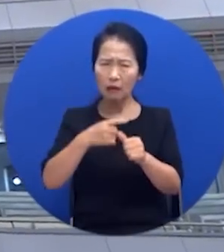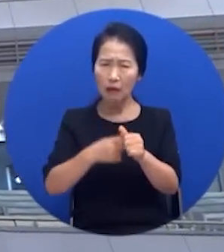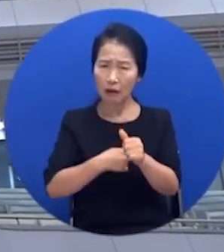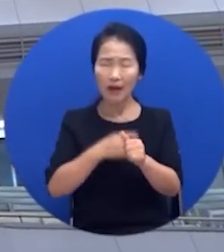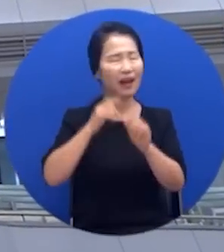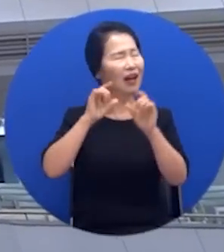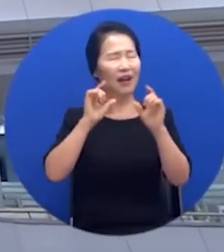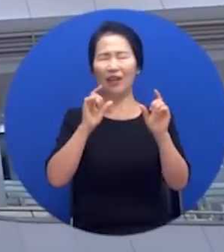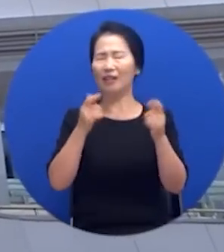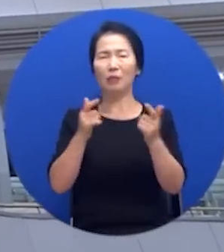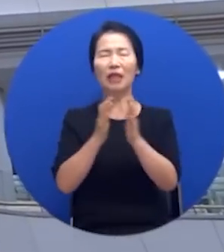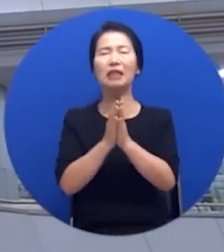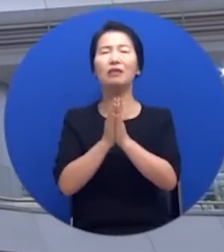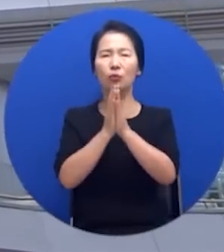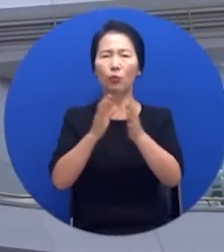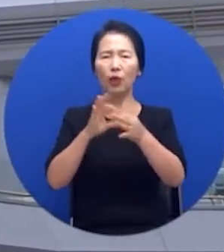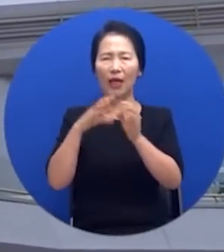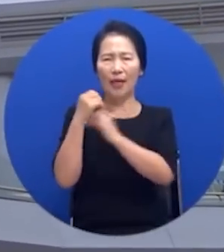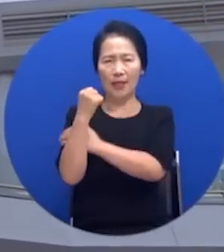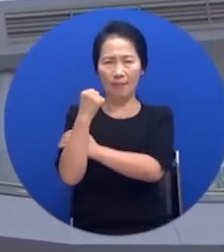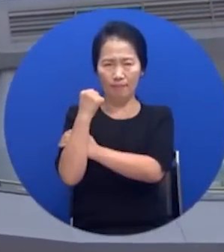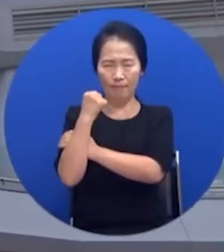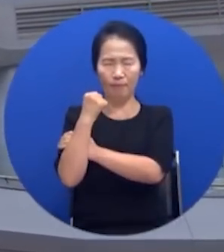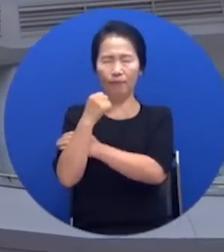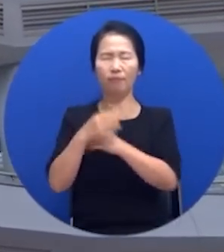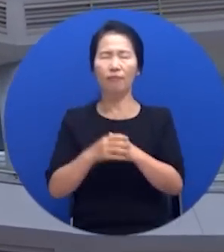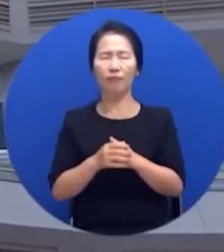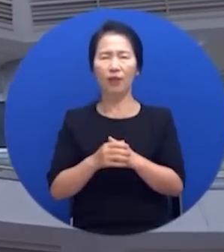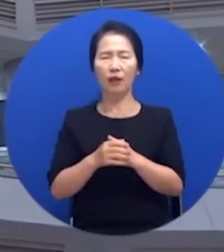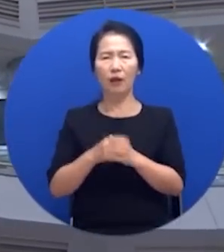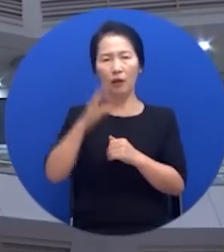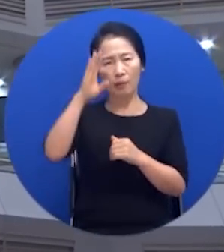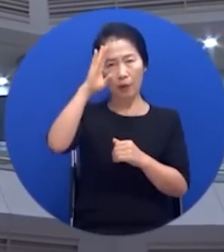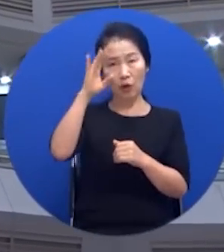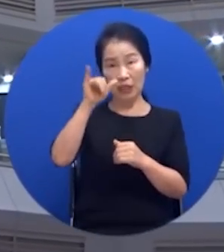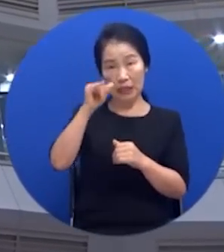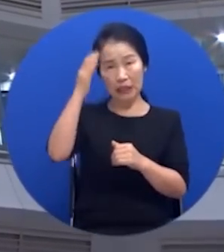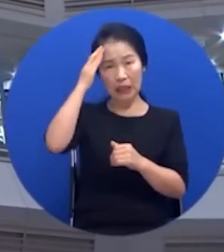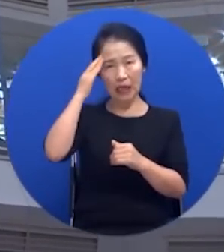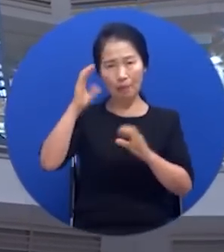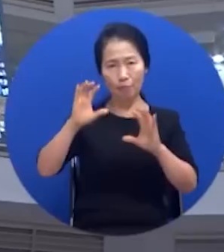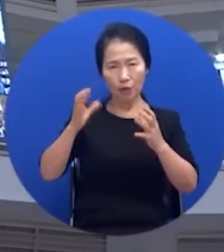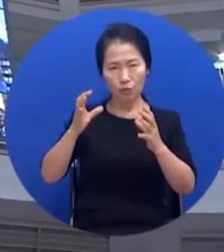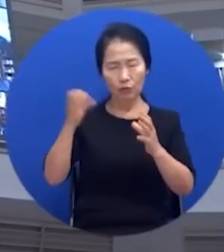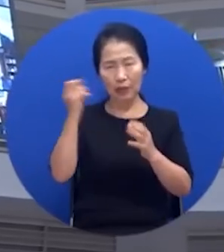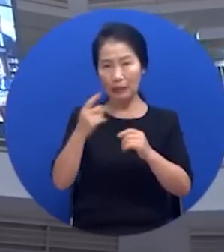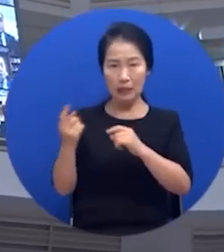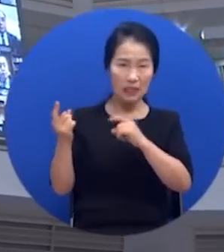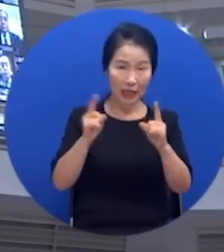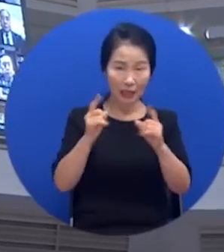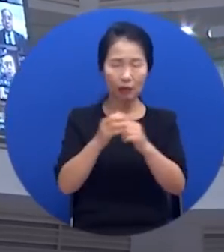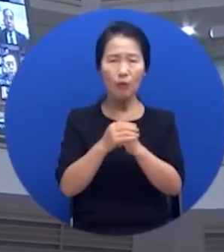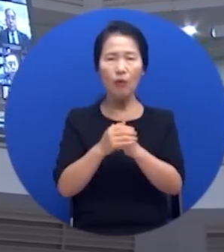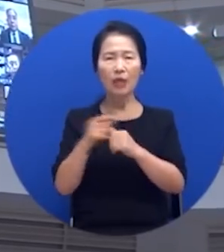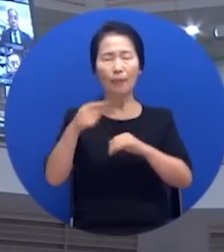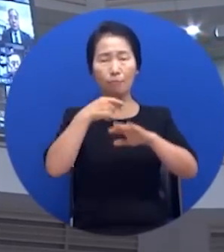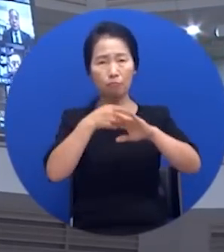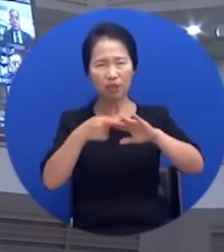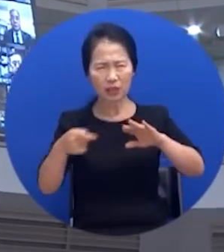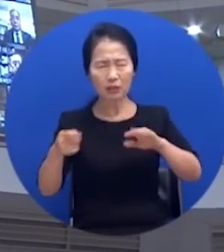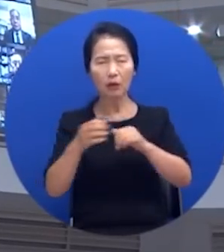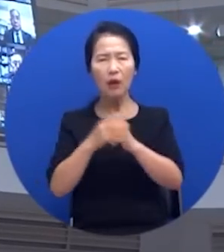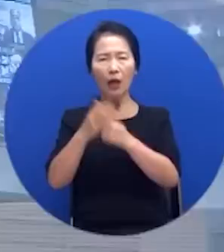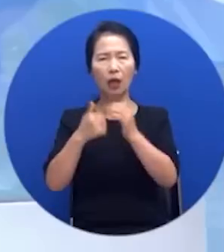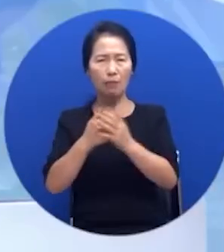기도의 힘입니다. 오늘 병든 대한민국을 다시 살리고 이 민족을 하나님이 기뻐하는 민족으로